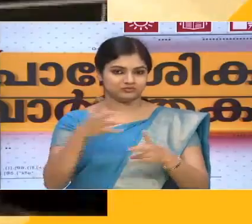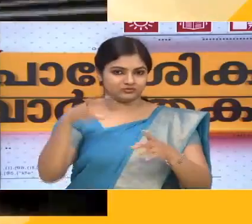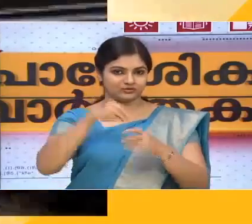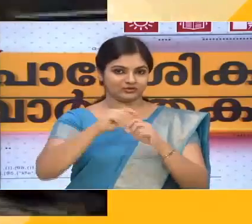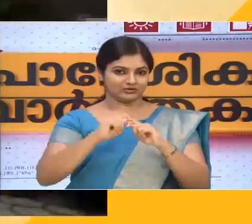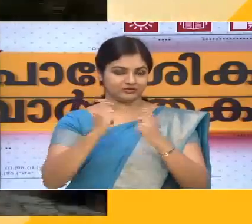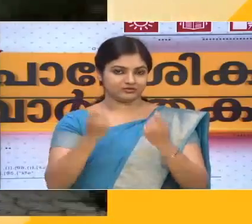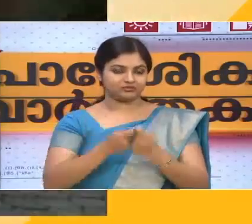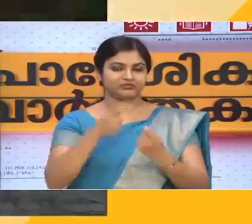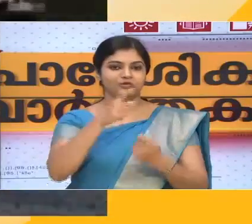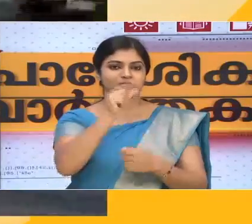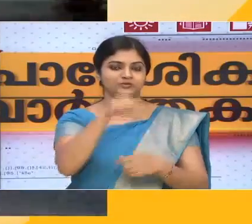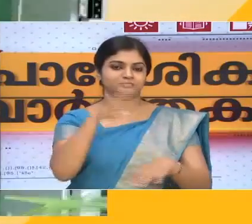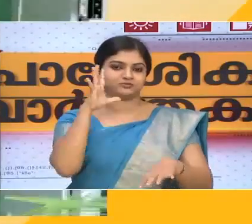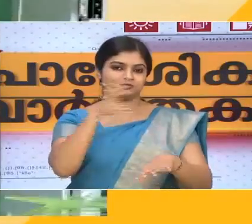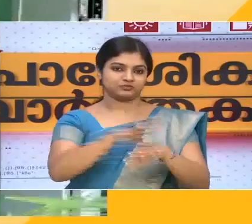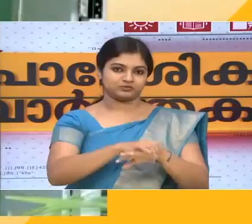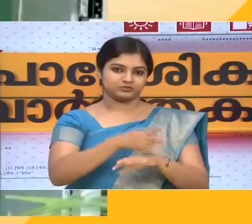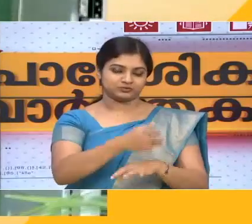എന്നിവരുടെ നേതൃത്വത്തിൽ അറസ്റ്റ് ചെയ്തത്.